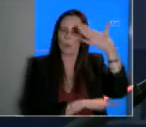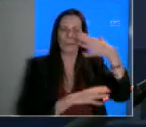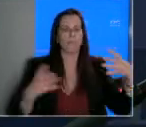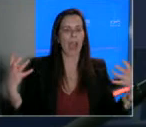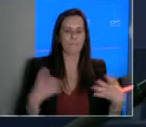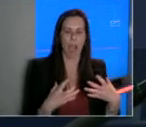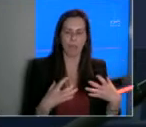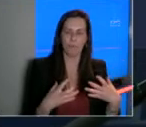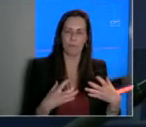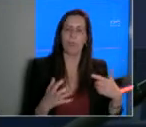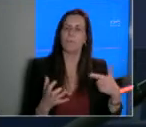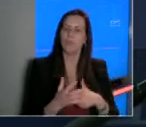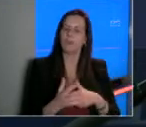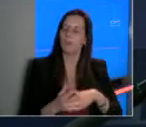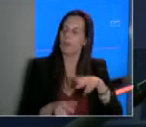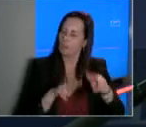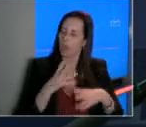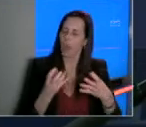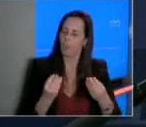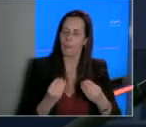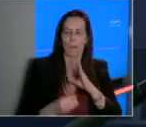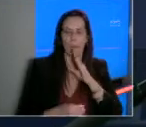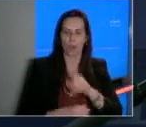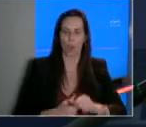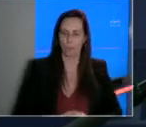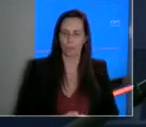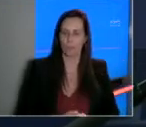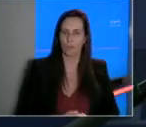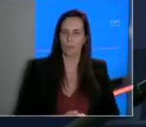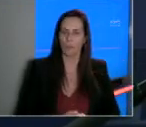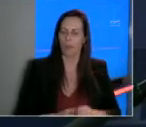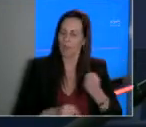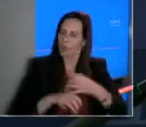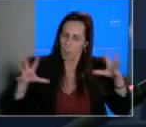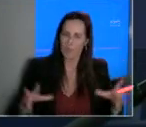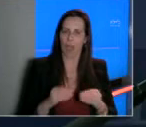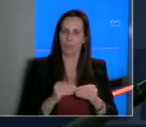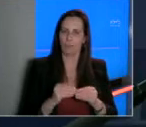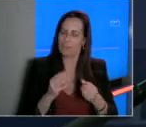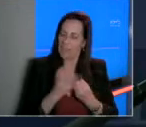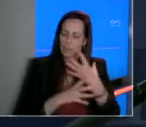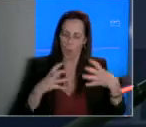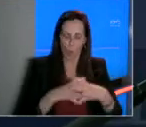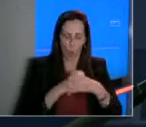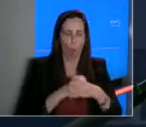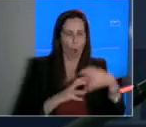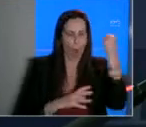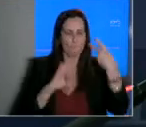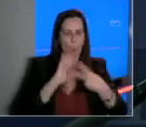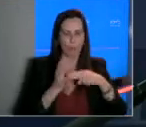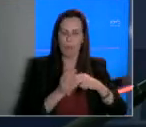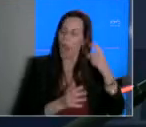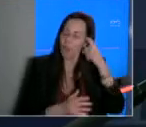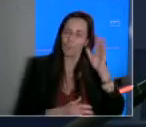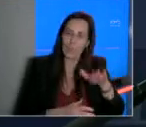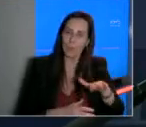והחברה כדי לרפא רבים מחוליה. איחדנו כוחות, יצרנו כוח פוליטי,